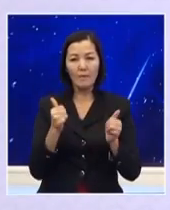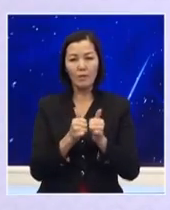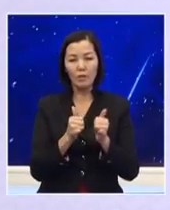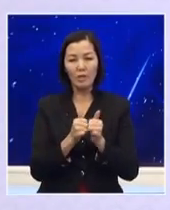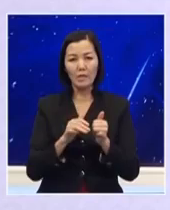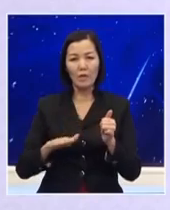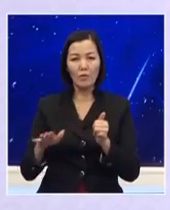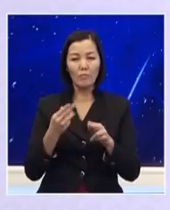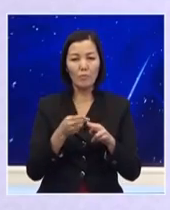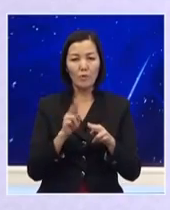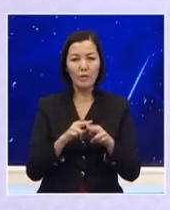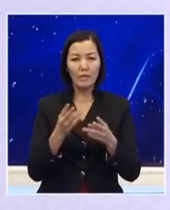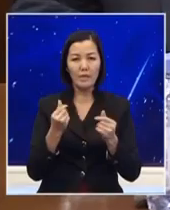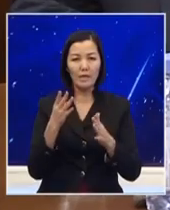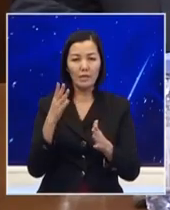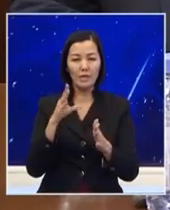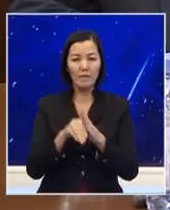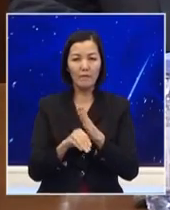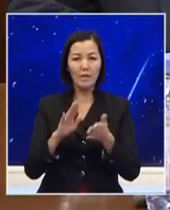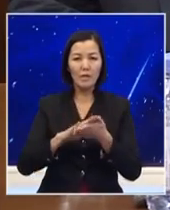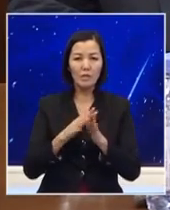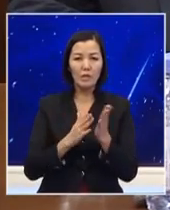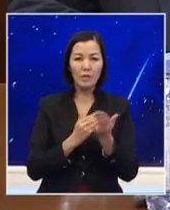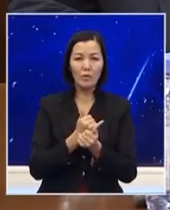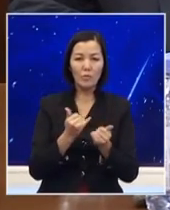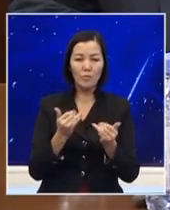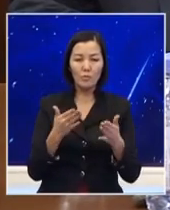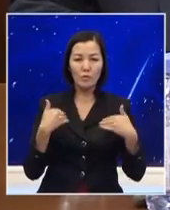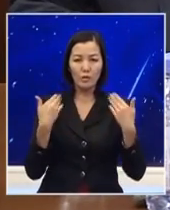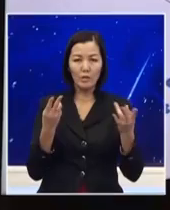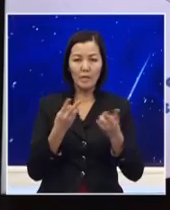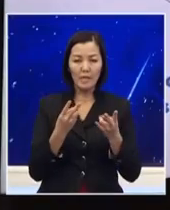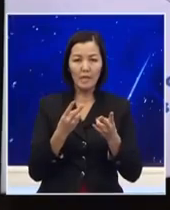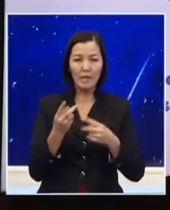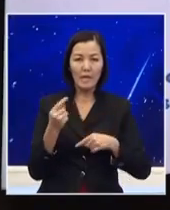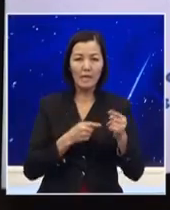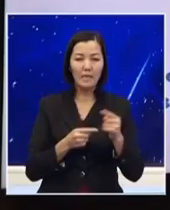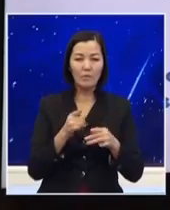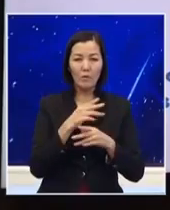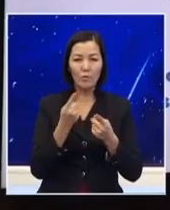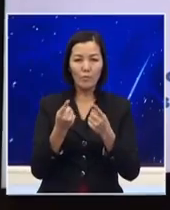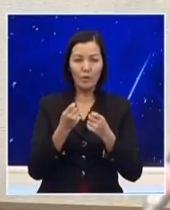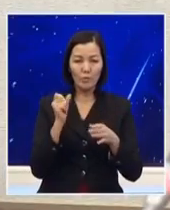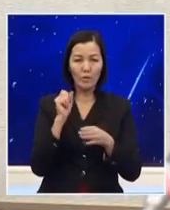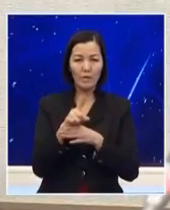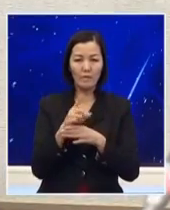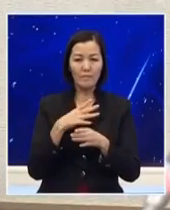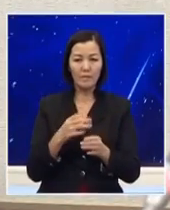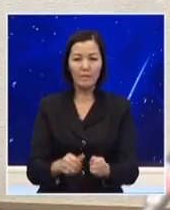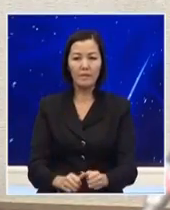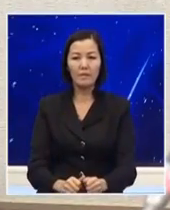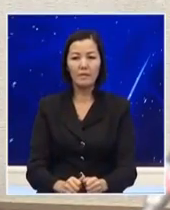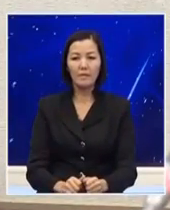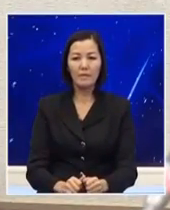орналасқан аудан болғандықтан инвесторларға бар жағдайы жасауға болады. Аудан әкіміне кәсіпкерлерді көптеп тартуды тапсырды. Везде